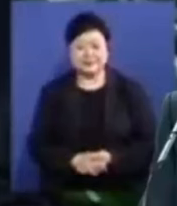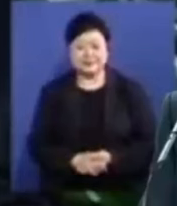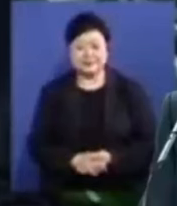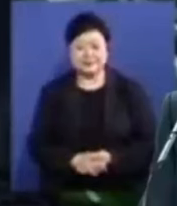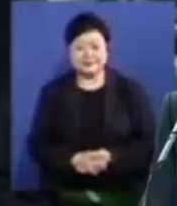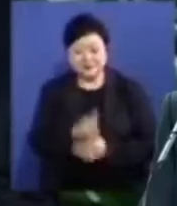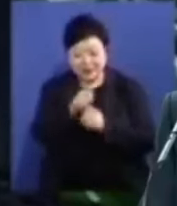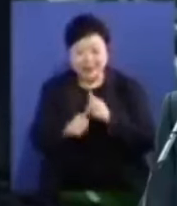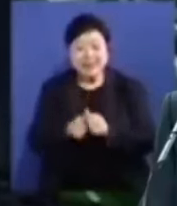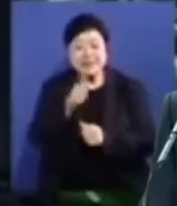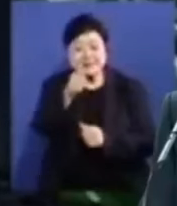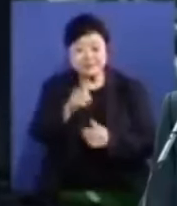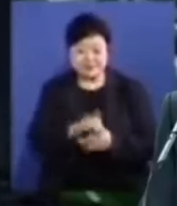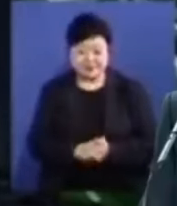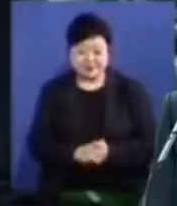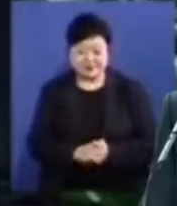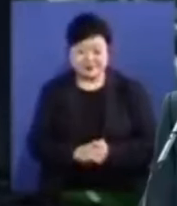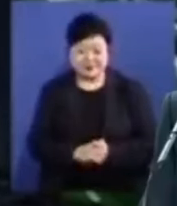하나님이